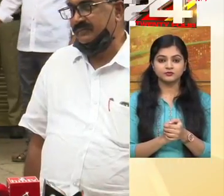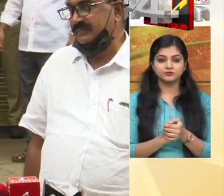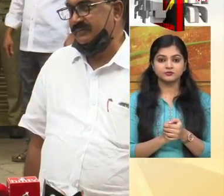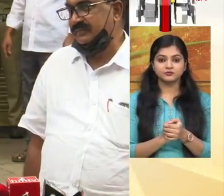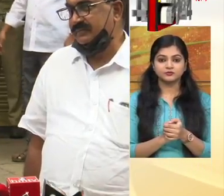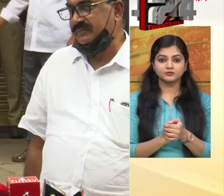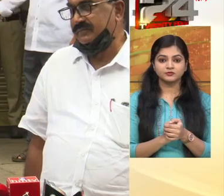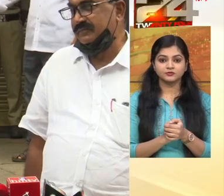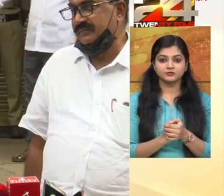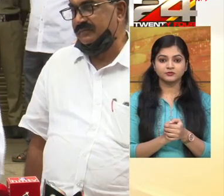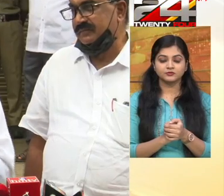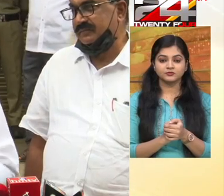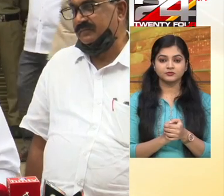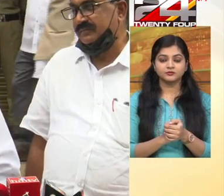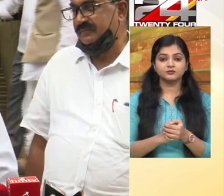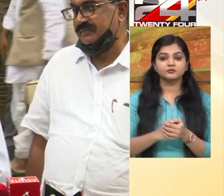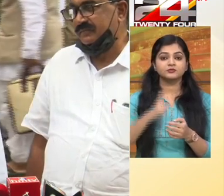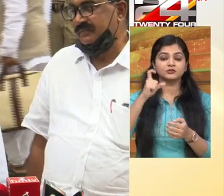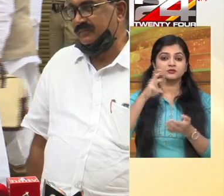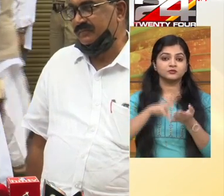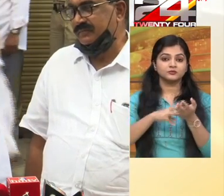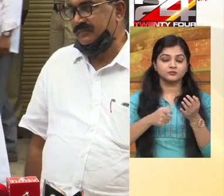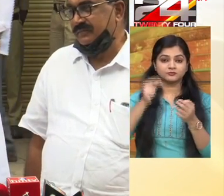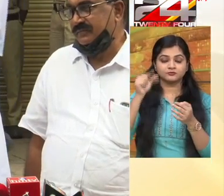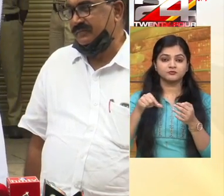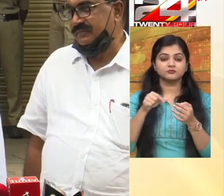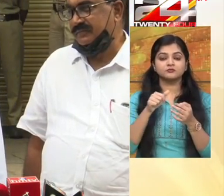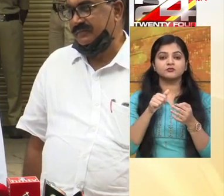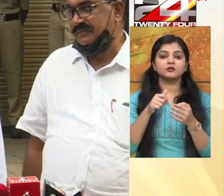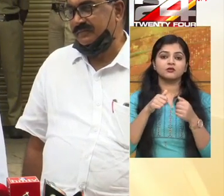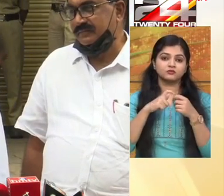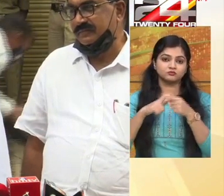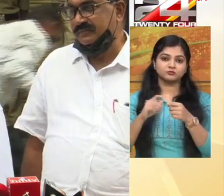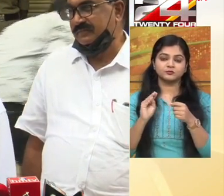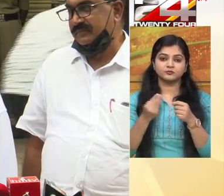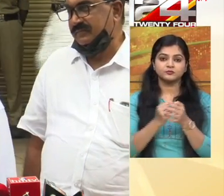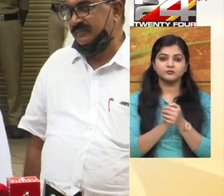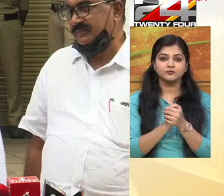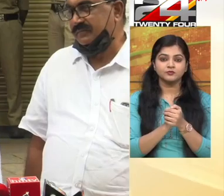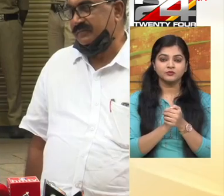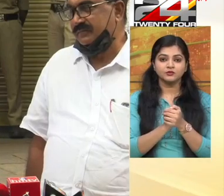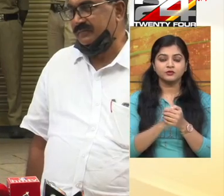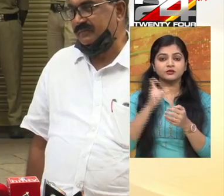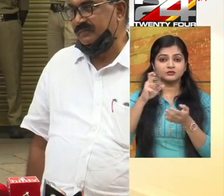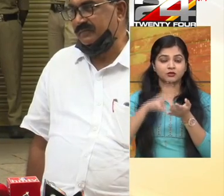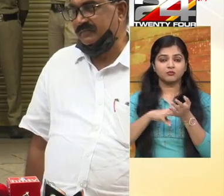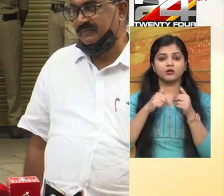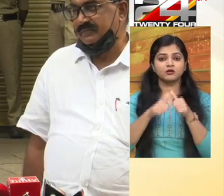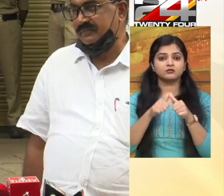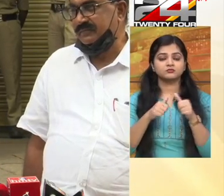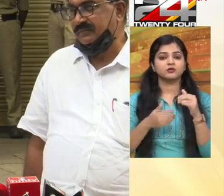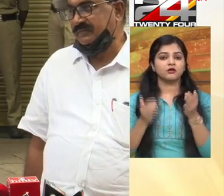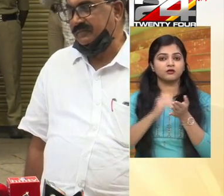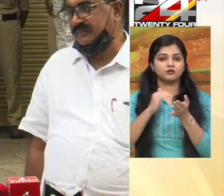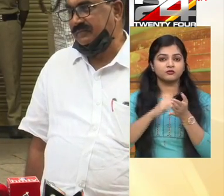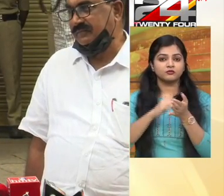Congress is comparing Nandigram. The Chief Minister is here. He is perfectly competent. You please ask him. And it's been answered repeatedly.